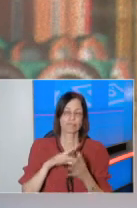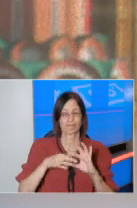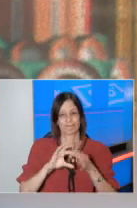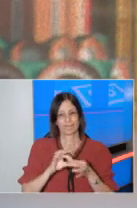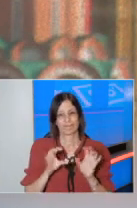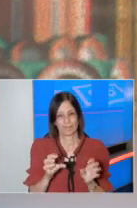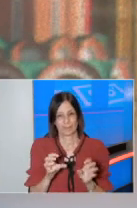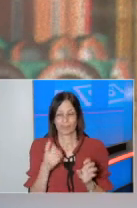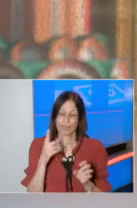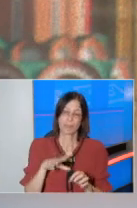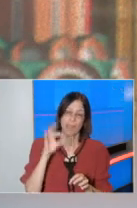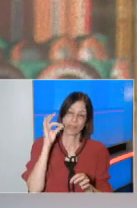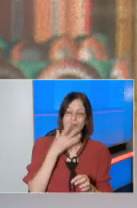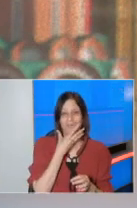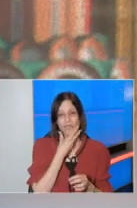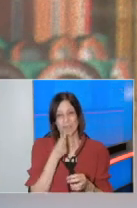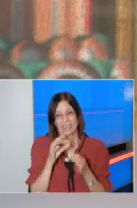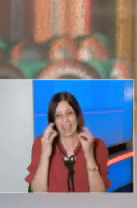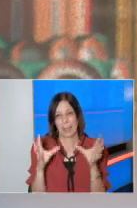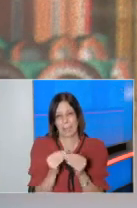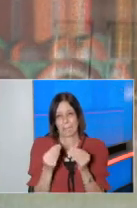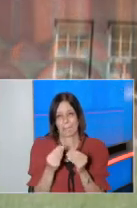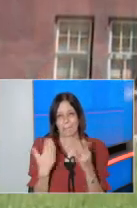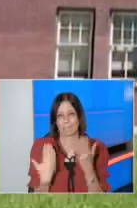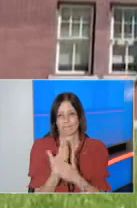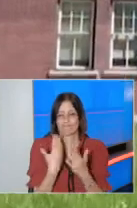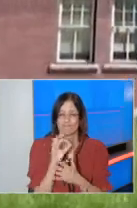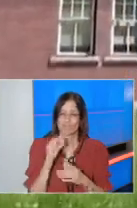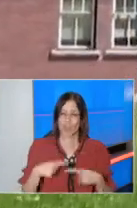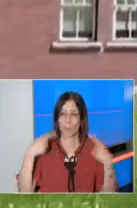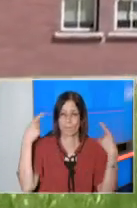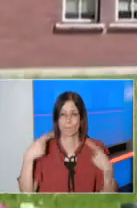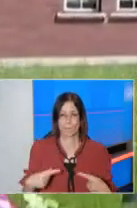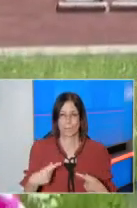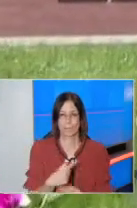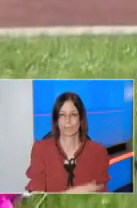שבחרתם, אז יופי. בואו נתחיל מיד עם הכותרות של היום.